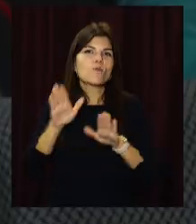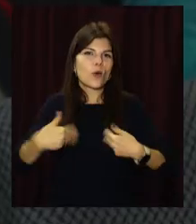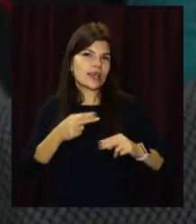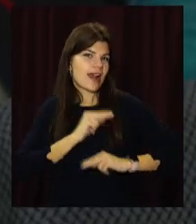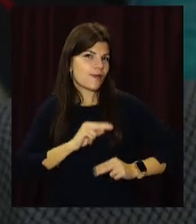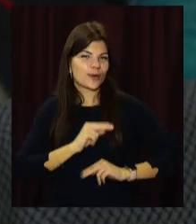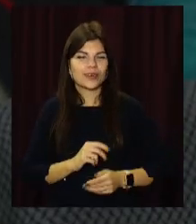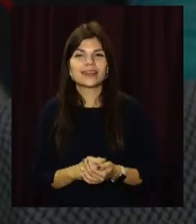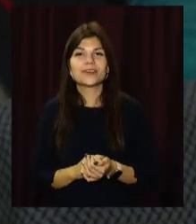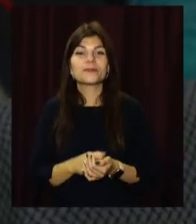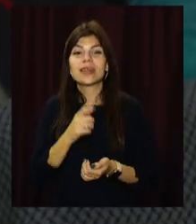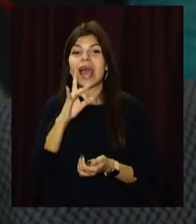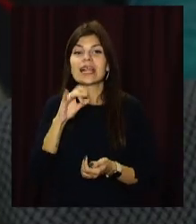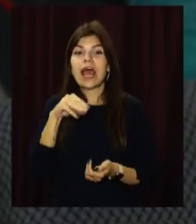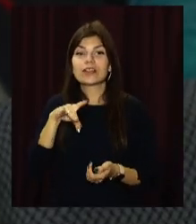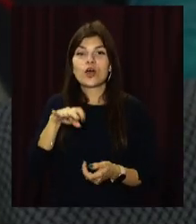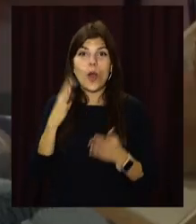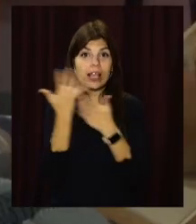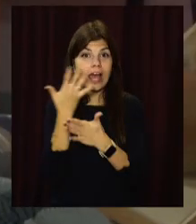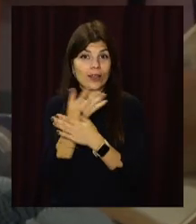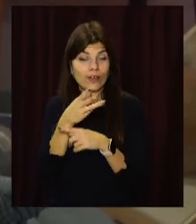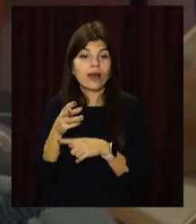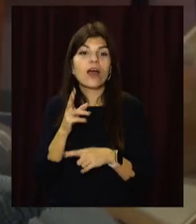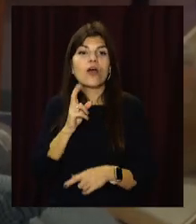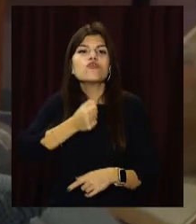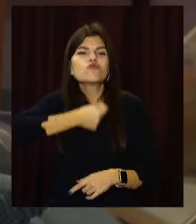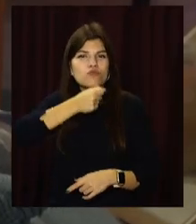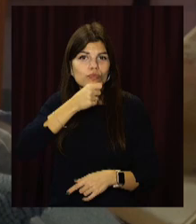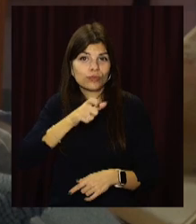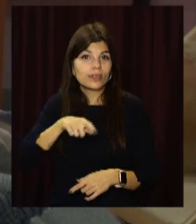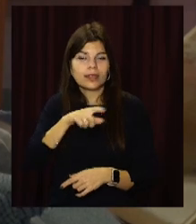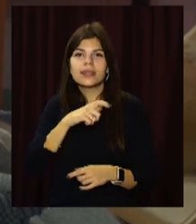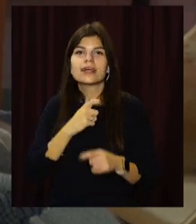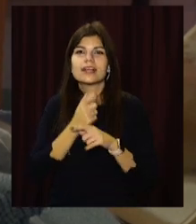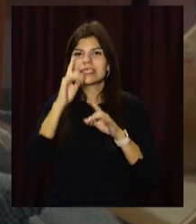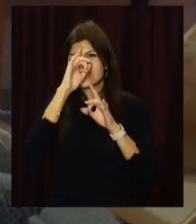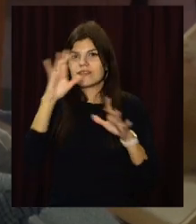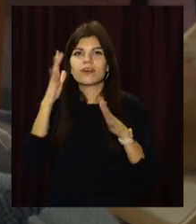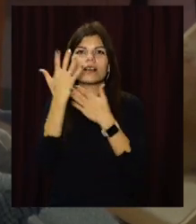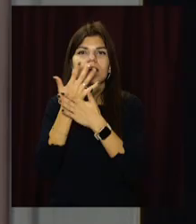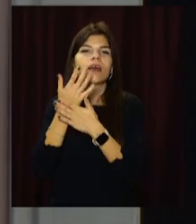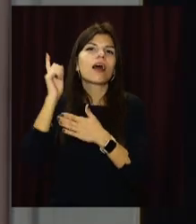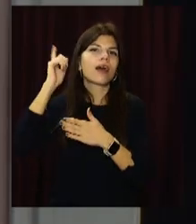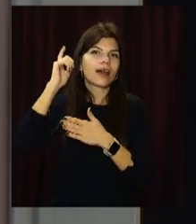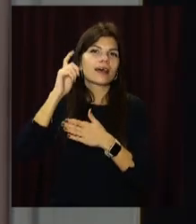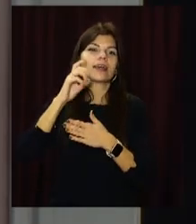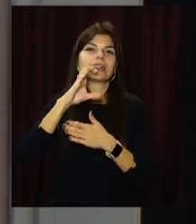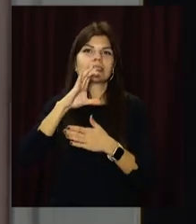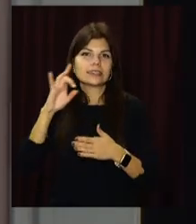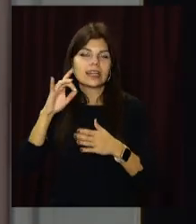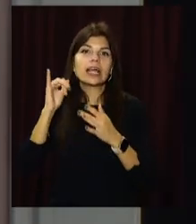роботи. Організатори ретро-кінопоказу кажуть, для глядачів підготували найвідоміші стрічки як вітчизняного, так і